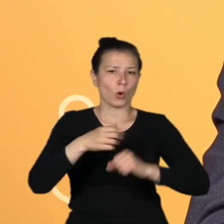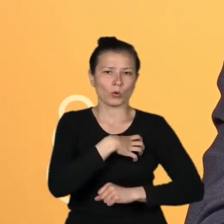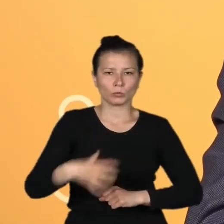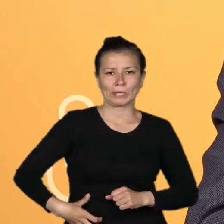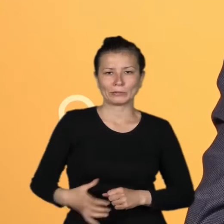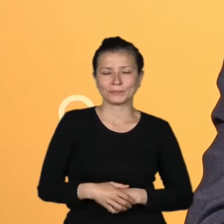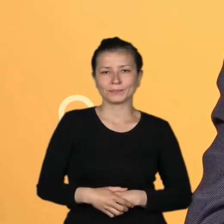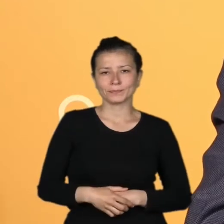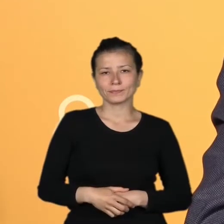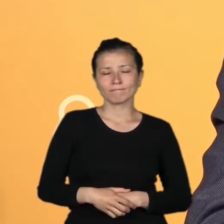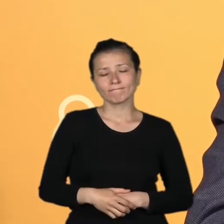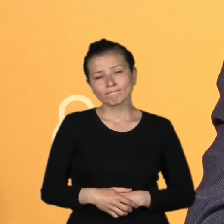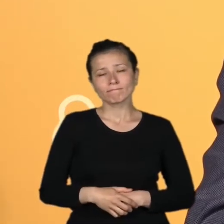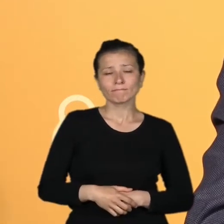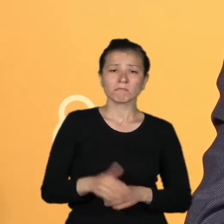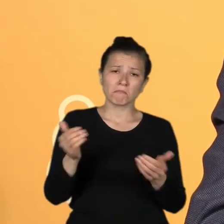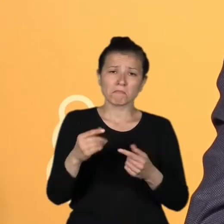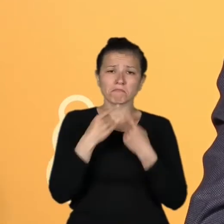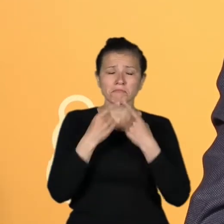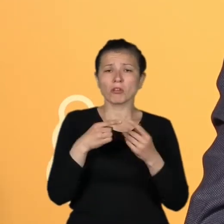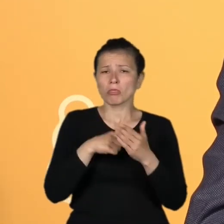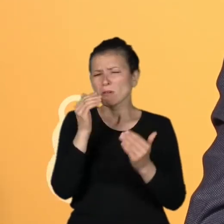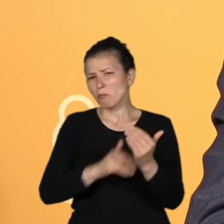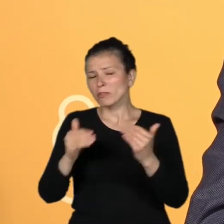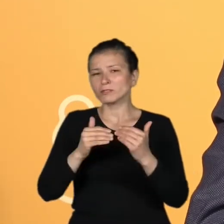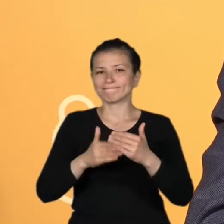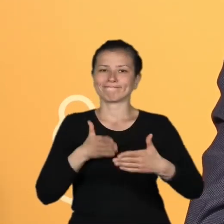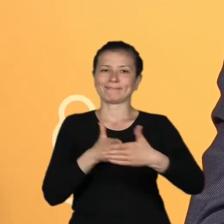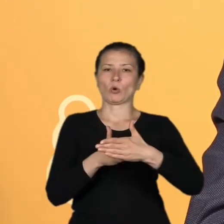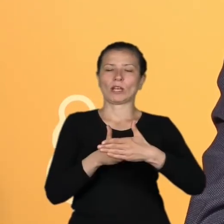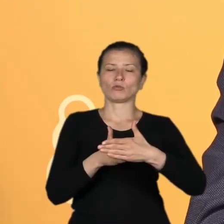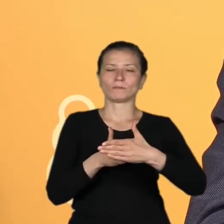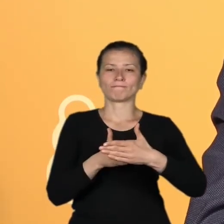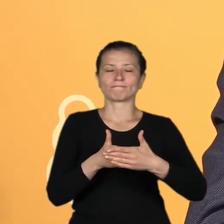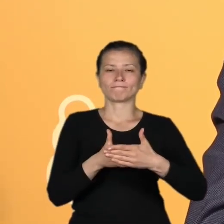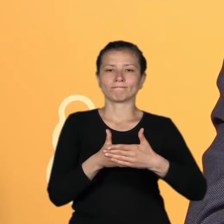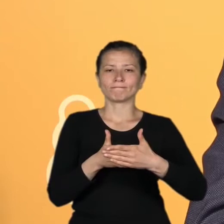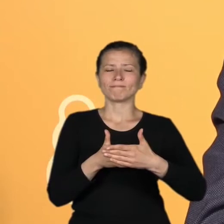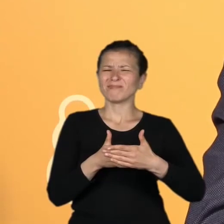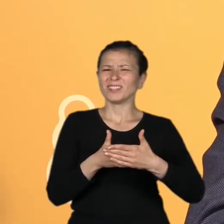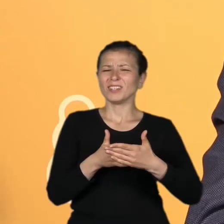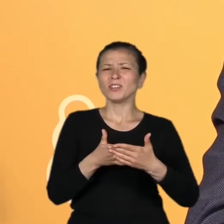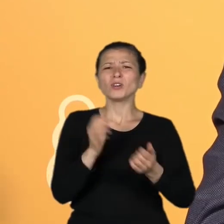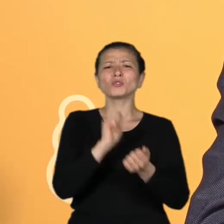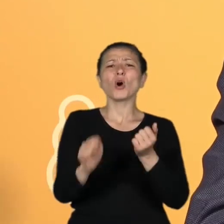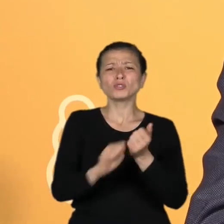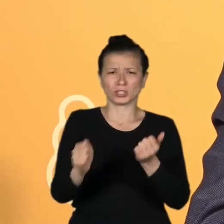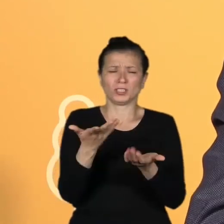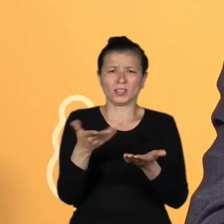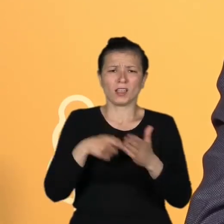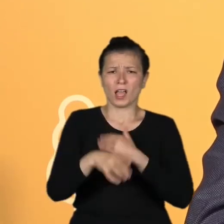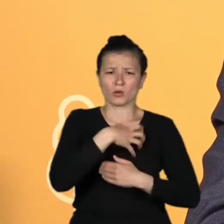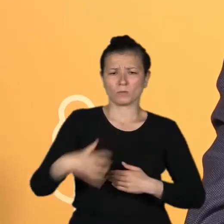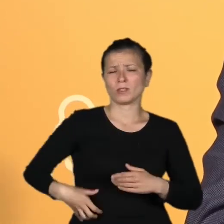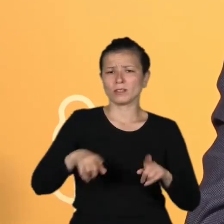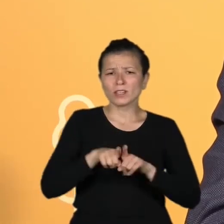I to można powiedzieć, że takie podejście jest bardzo ograniczone i w tym właśnie szkodzi gospodarce i przestrzeni, bo